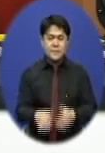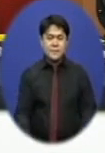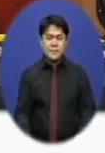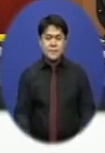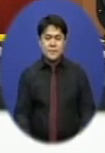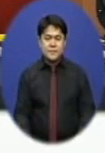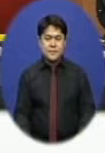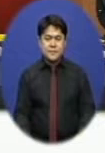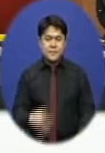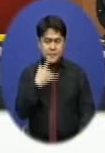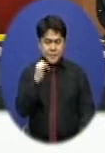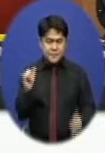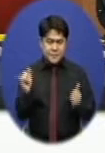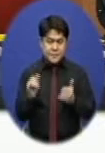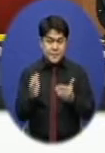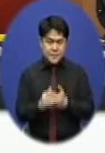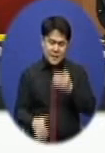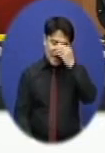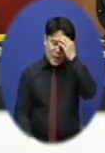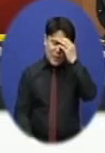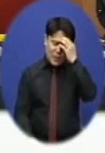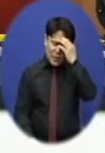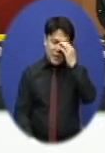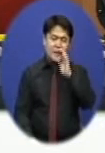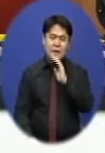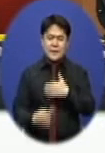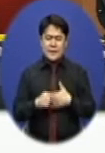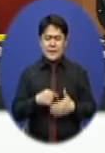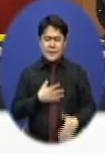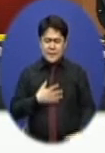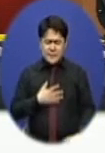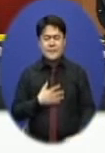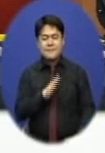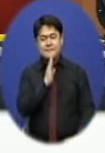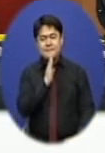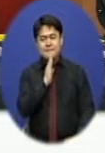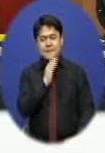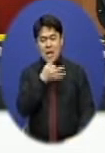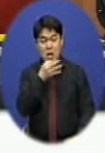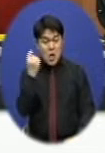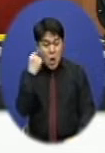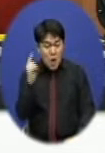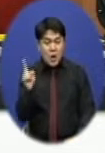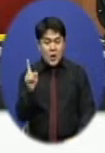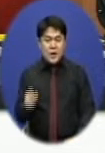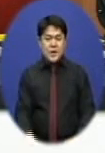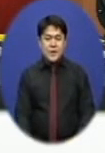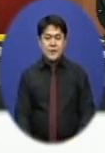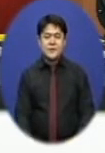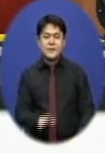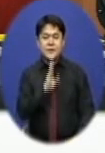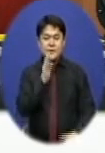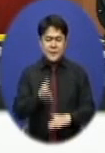예, 어머님하고 없으시다고. 통화를 했는데. 예. 하, 정말 가슴이 찌르다고 너무너무 내 목소리를 듣고. 네.